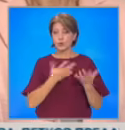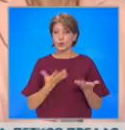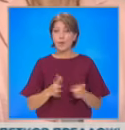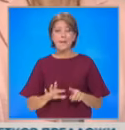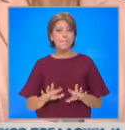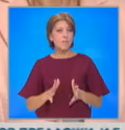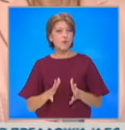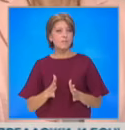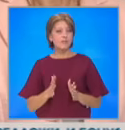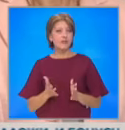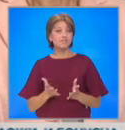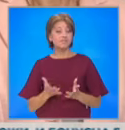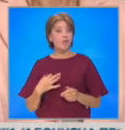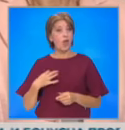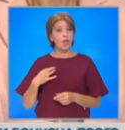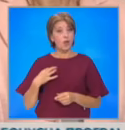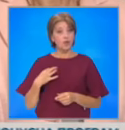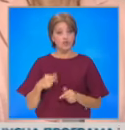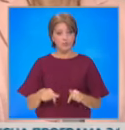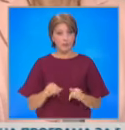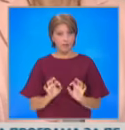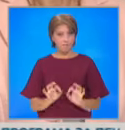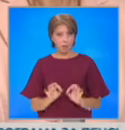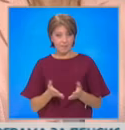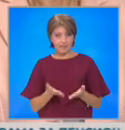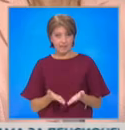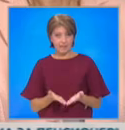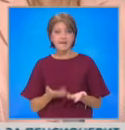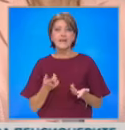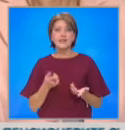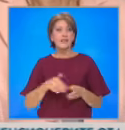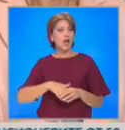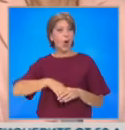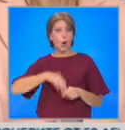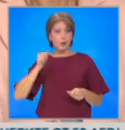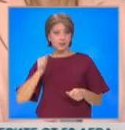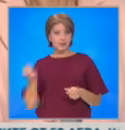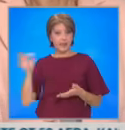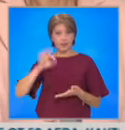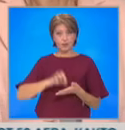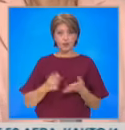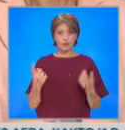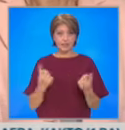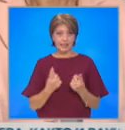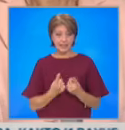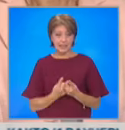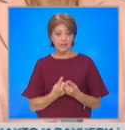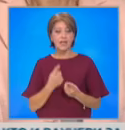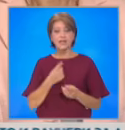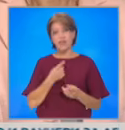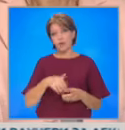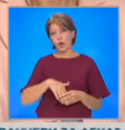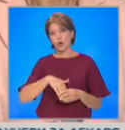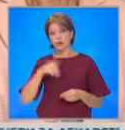би най-лошото за този момент конкретен е, че с отказа да дойдат на среща, отказват